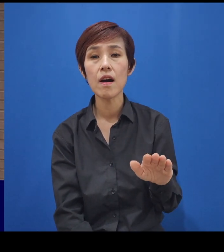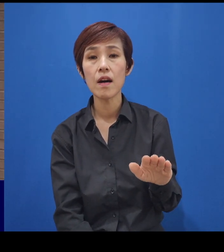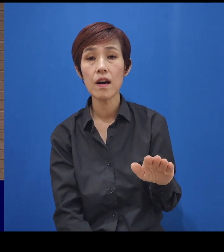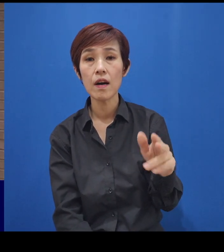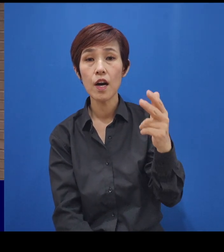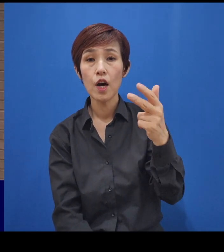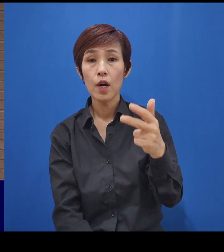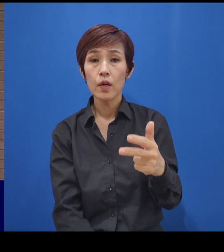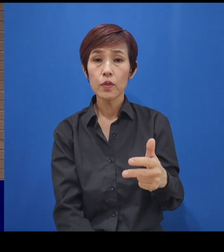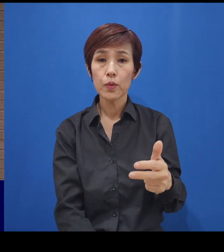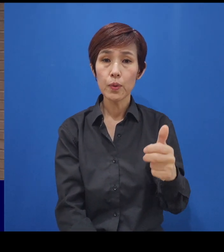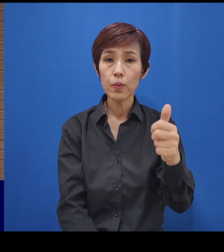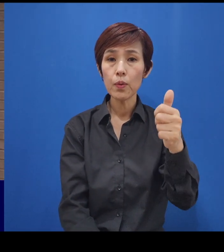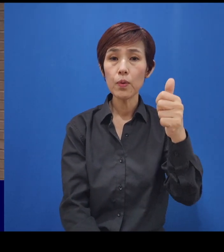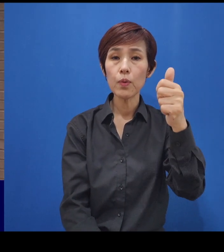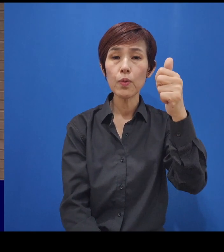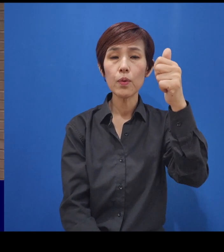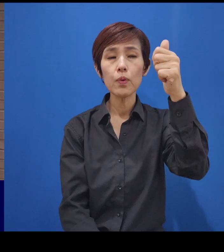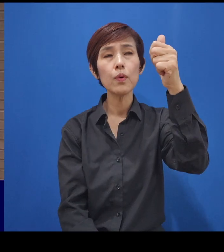같으나